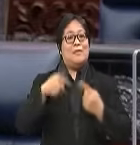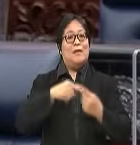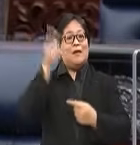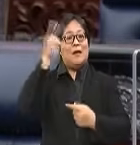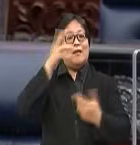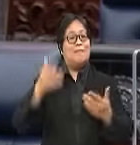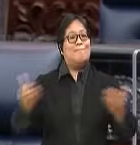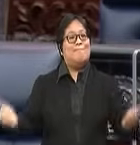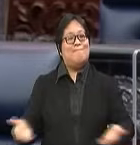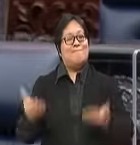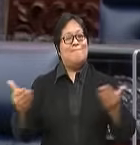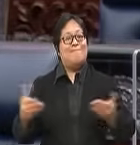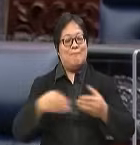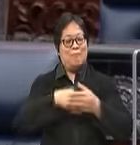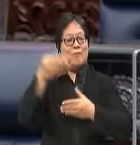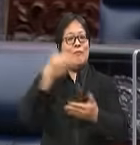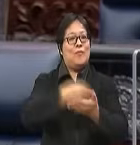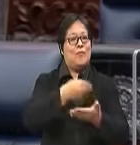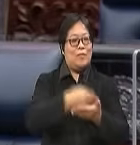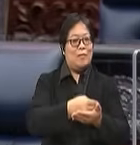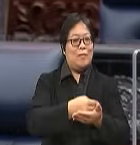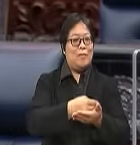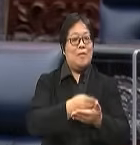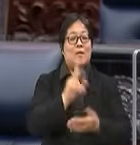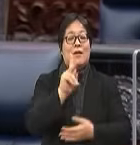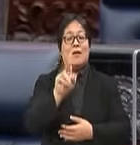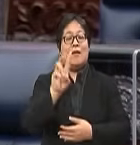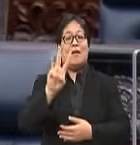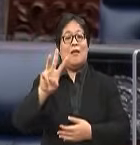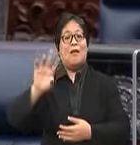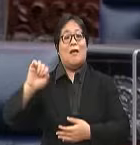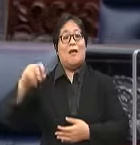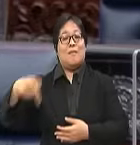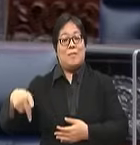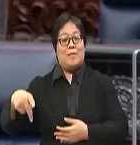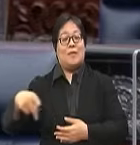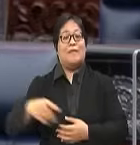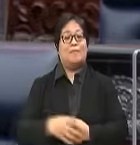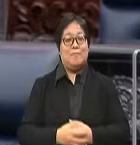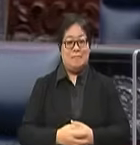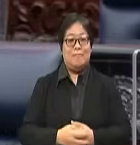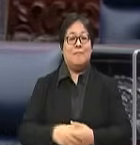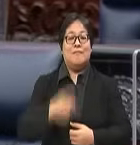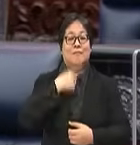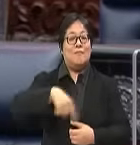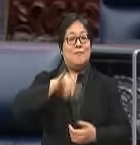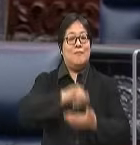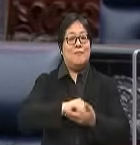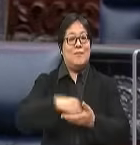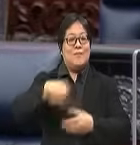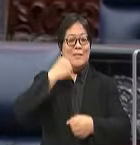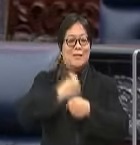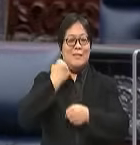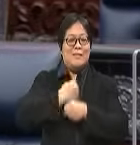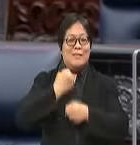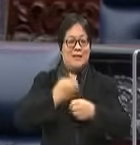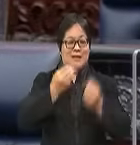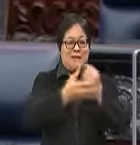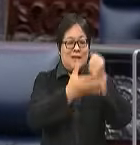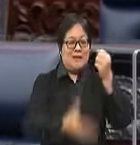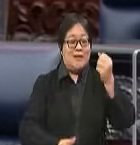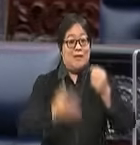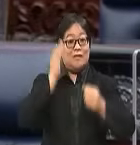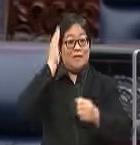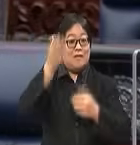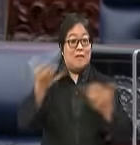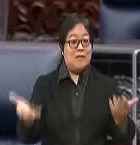kerajaan menggalakkan pengeluaran wangi dari keyb yaitu Wang simpanan hasil titik peluh mereka untuk masa